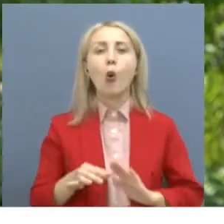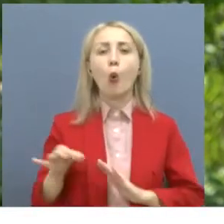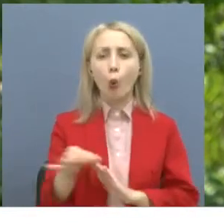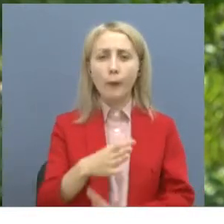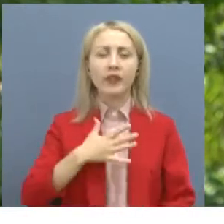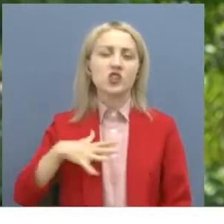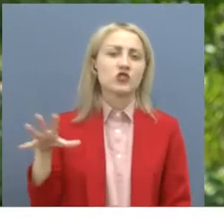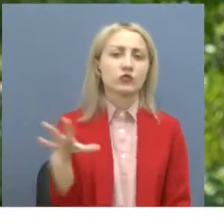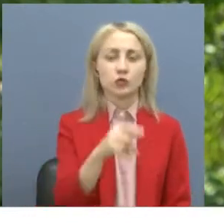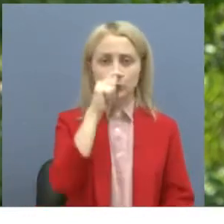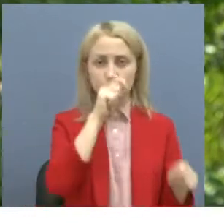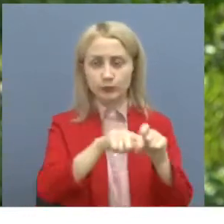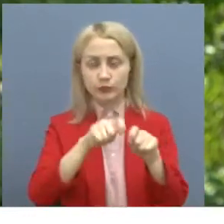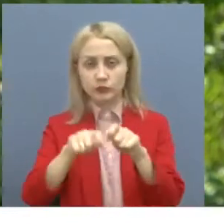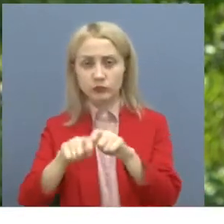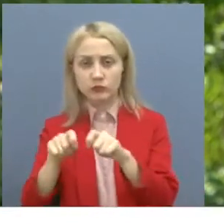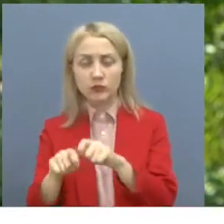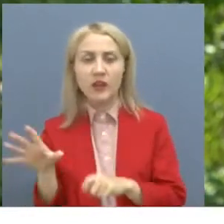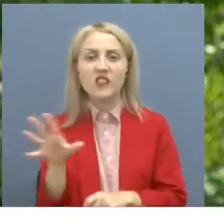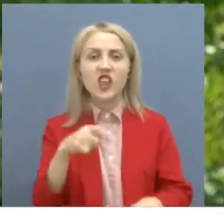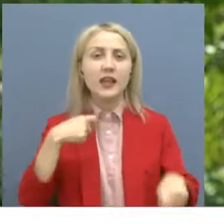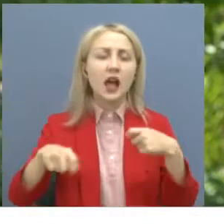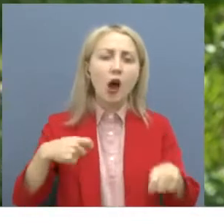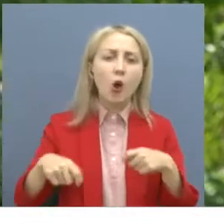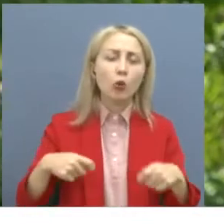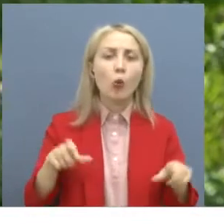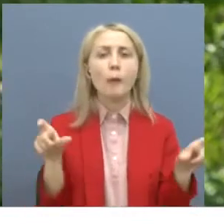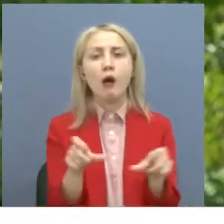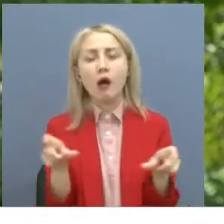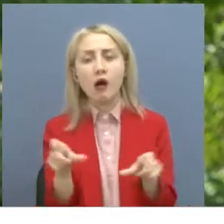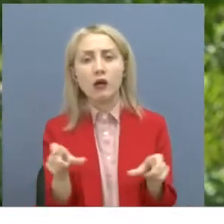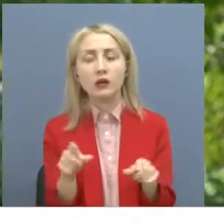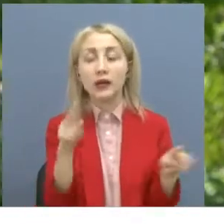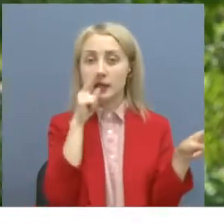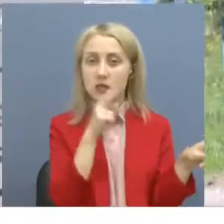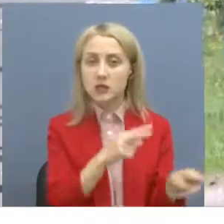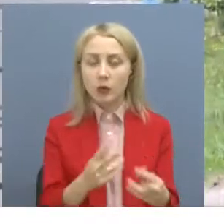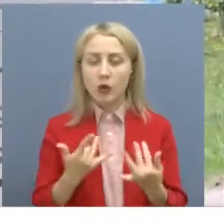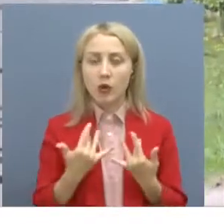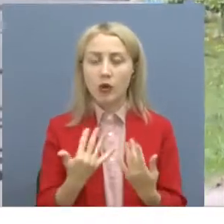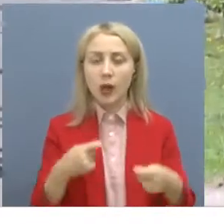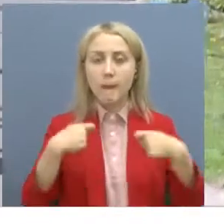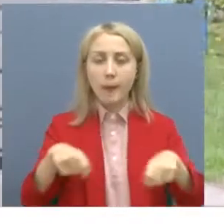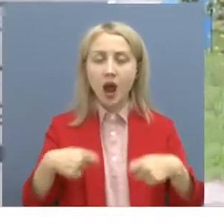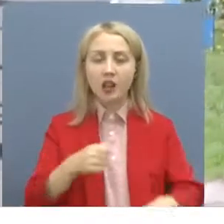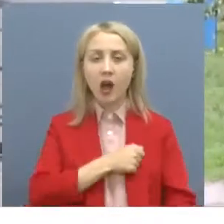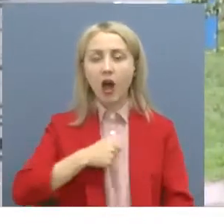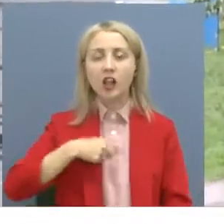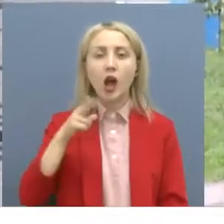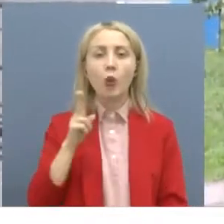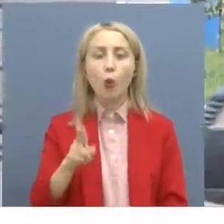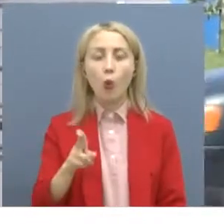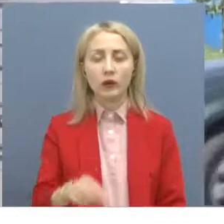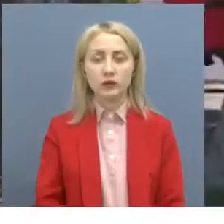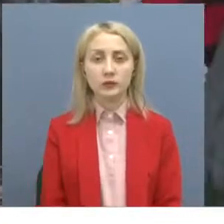нүктелері бақылауға алынған. Сотқа дейінгі тергеу жүріп жатыр. Бұл сусын тұрғындарға қауіп төндіріп отыр. Облыс орталығындағы бірнеше